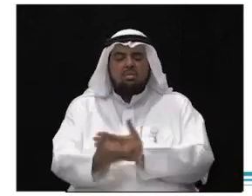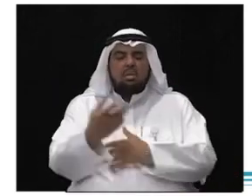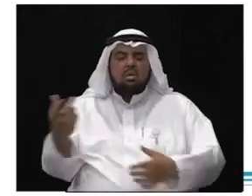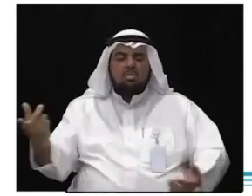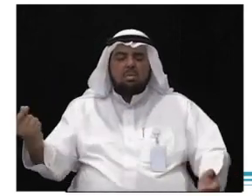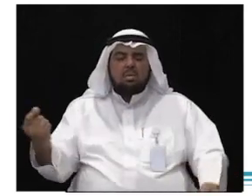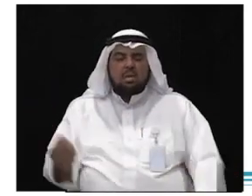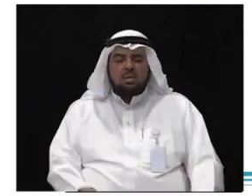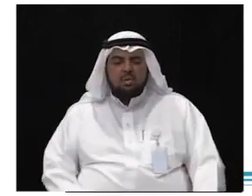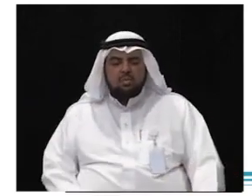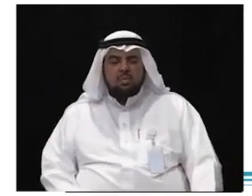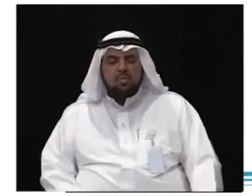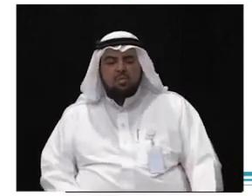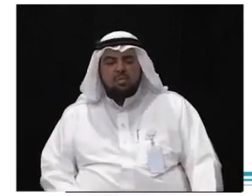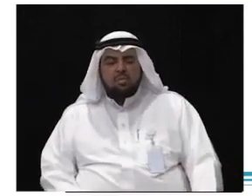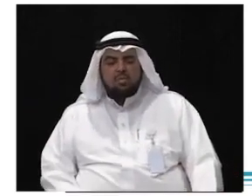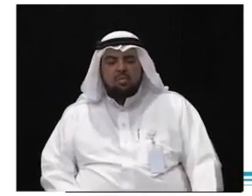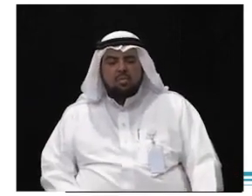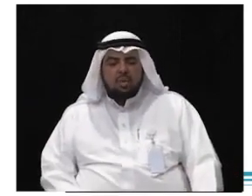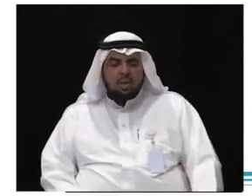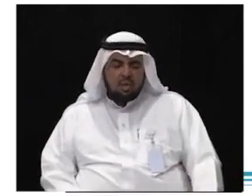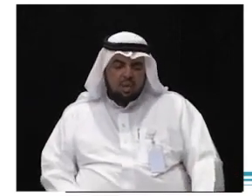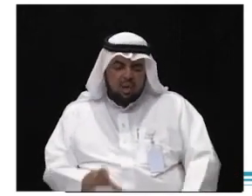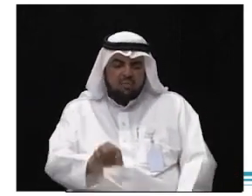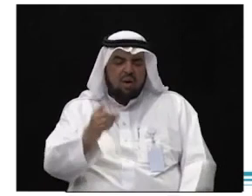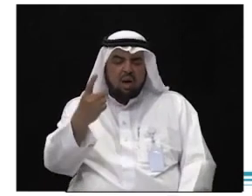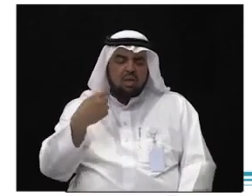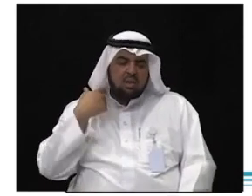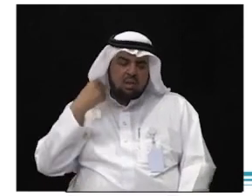ممتاز. إذن هنا فقط